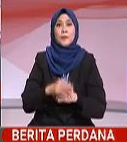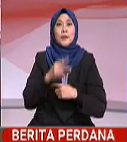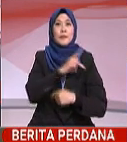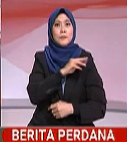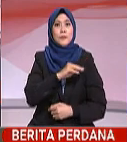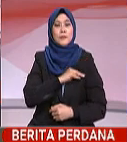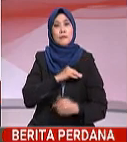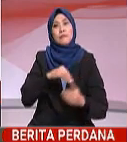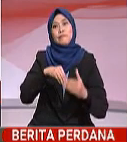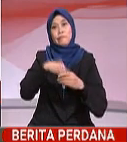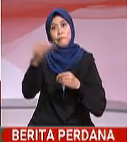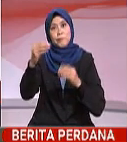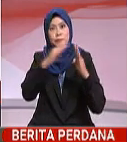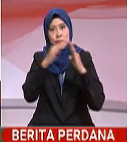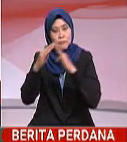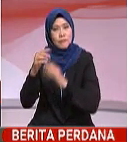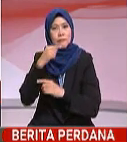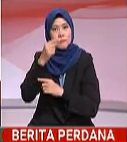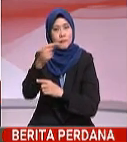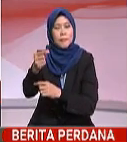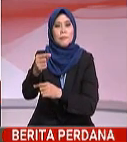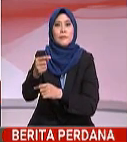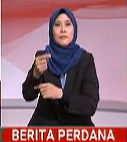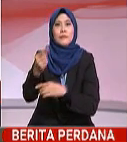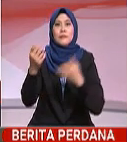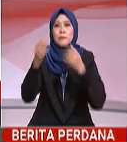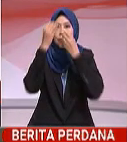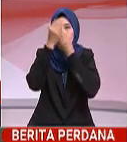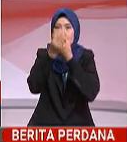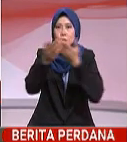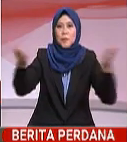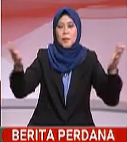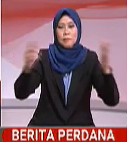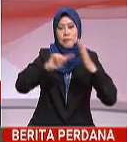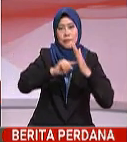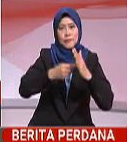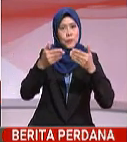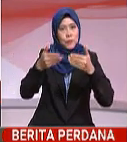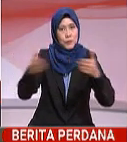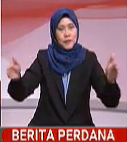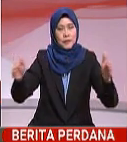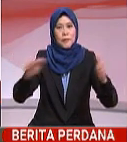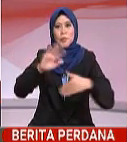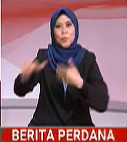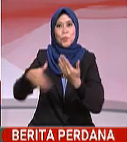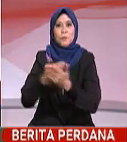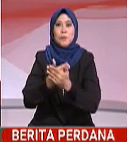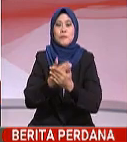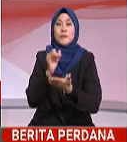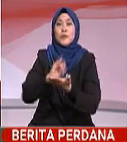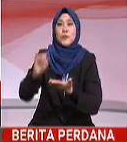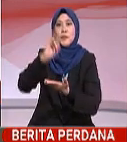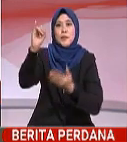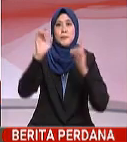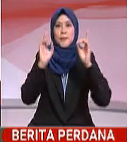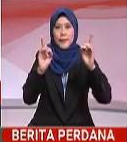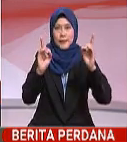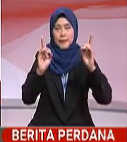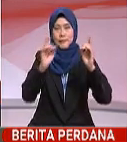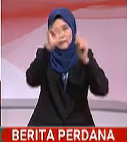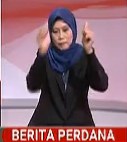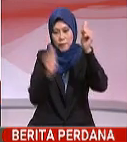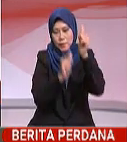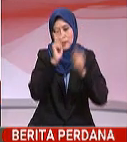Luar Bandar maklumkan langkah itu susulan pengumuman pengoperasian semula semua institusi pendidikan di bawah Kementerian